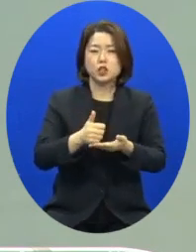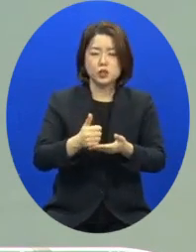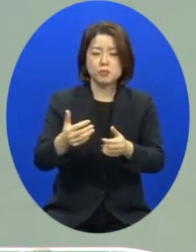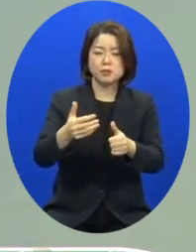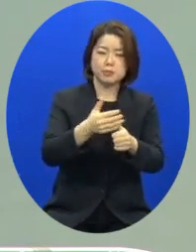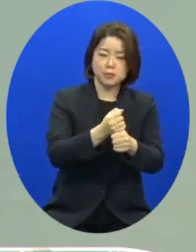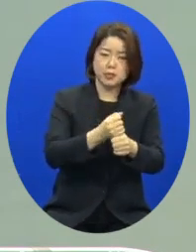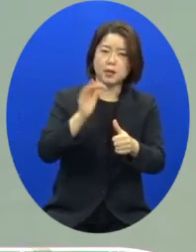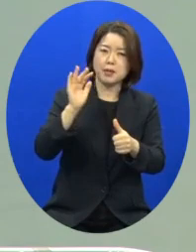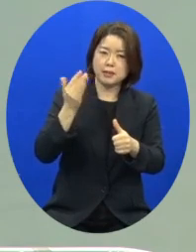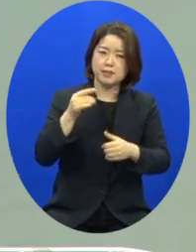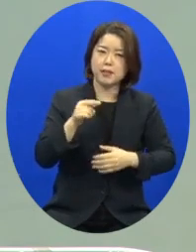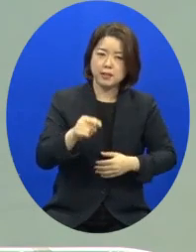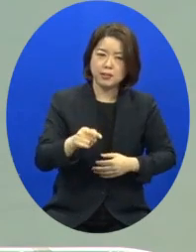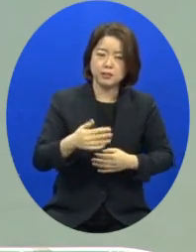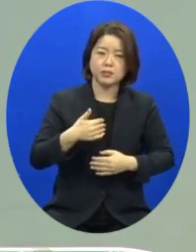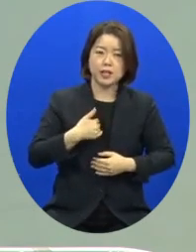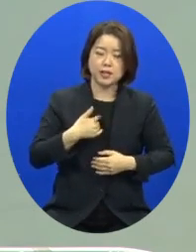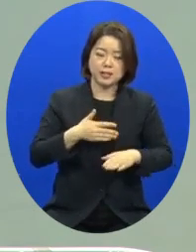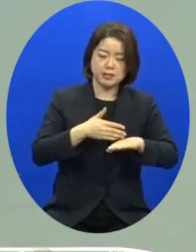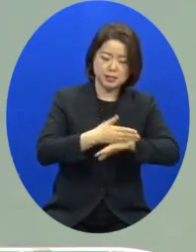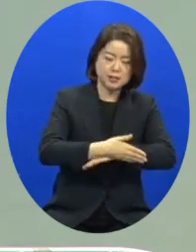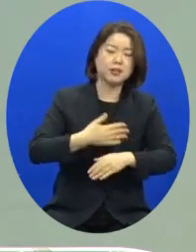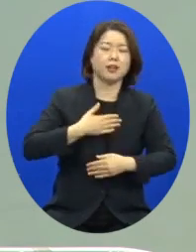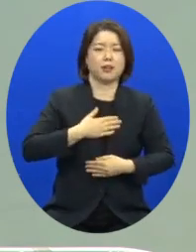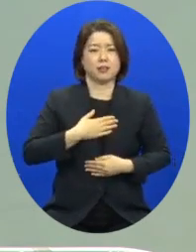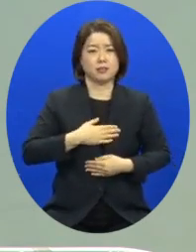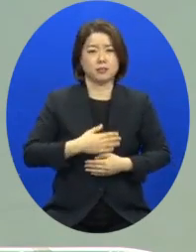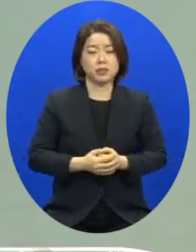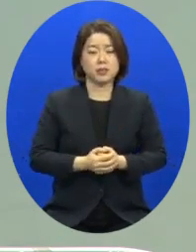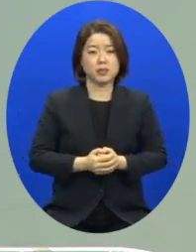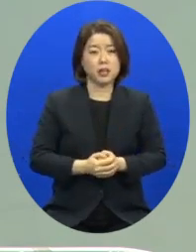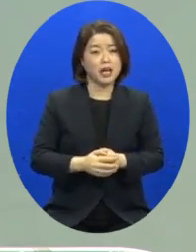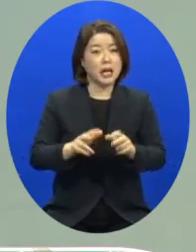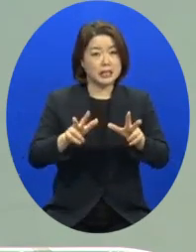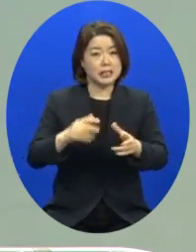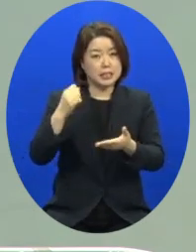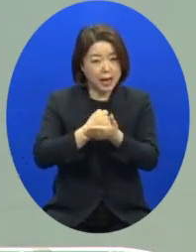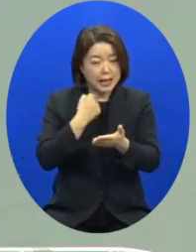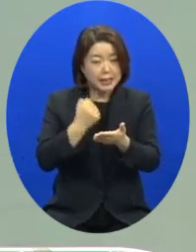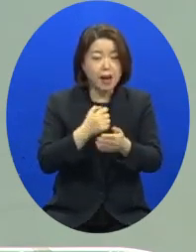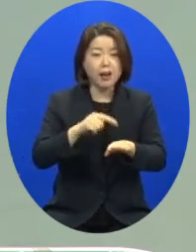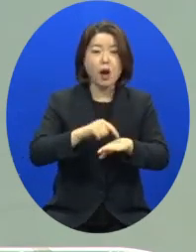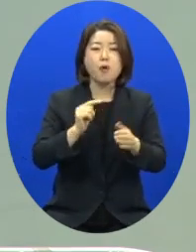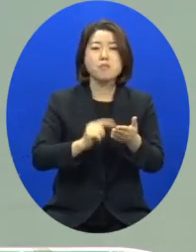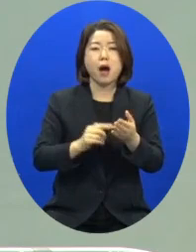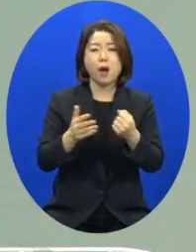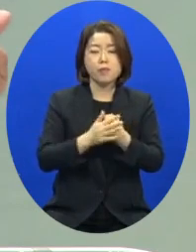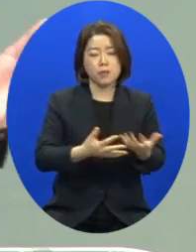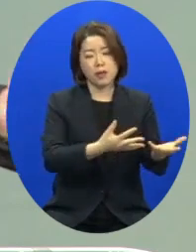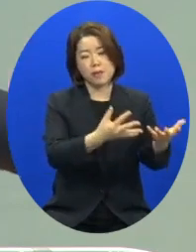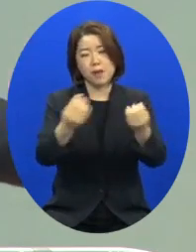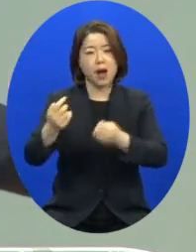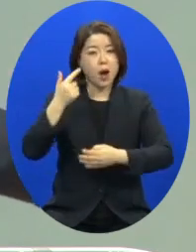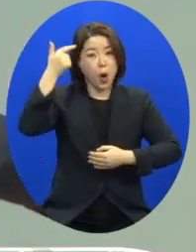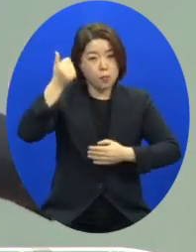그 주님을 붙잡아야 된다는 것을 저는 너무 늦게 깨달았어요. 그래서 지금 안타까운 마음으로 많은